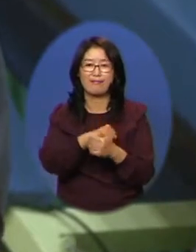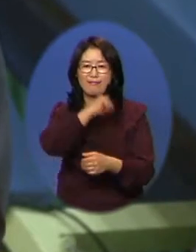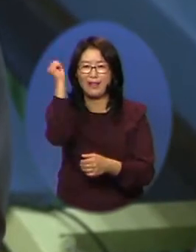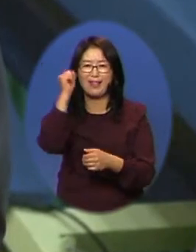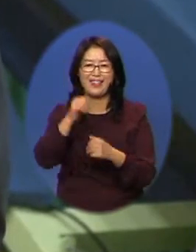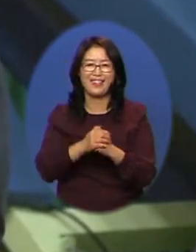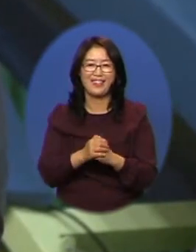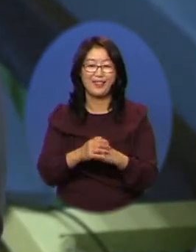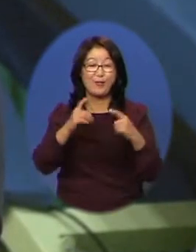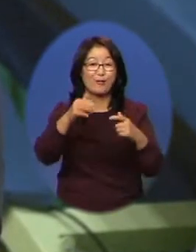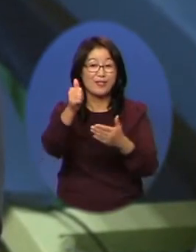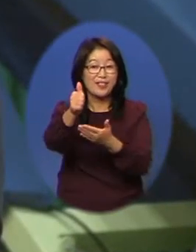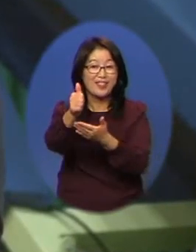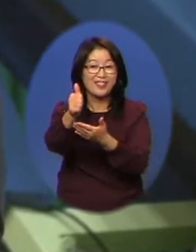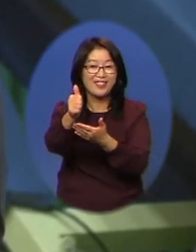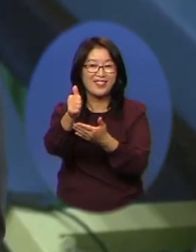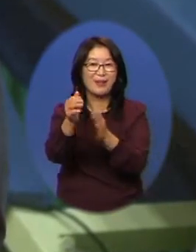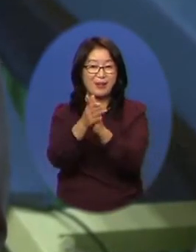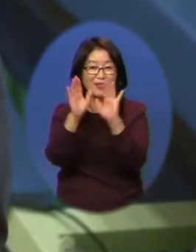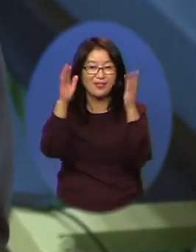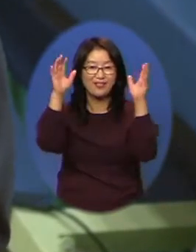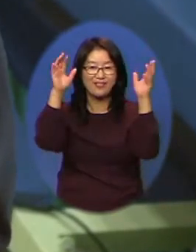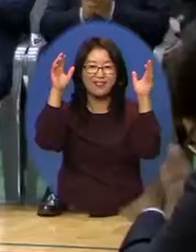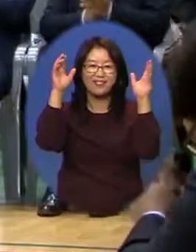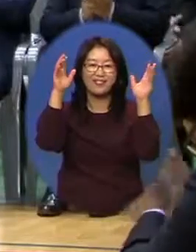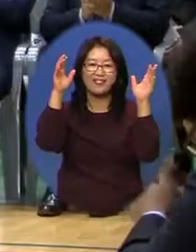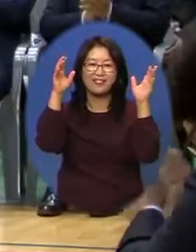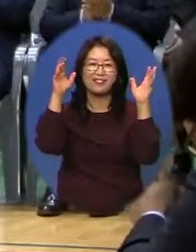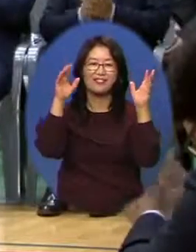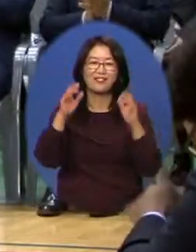박수 한번 좀 보내주시기 바랍니다.